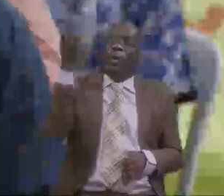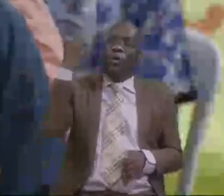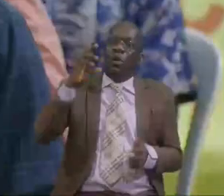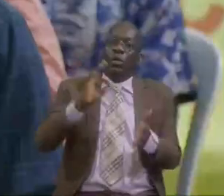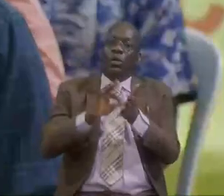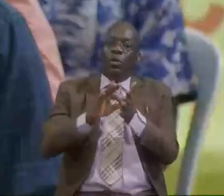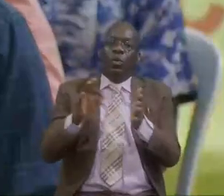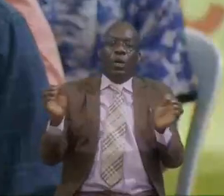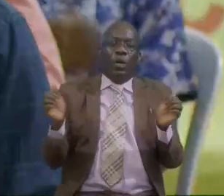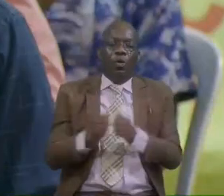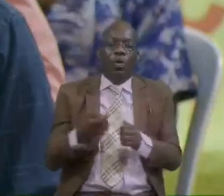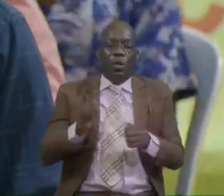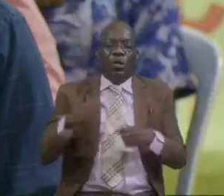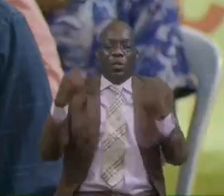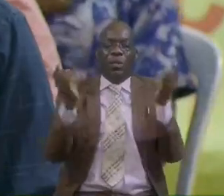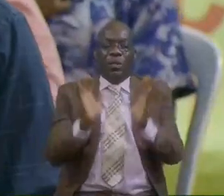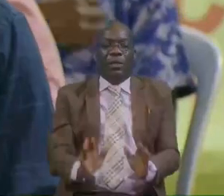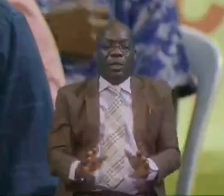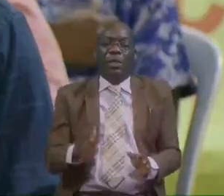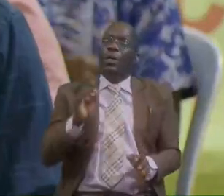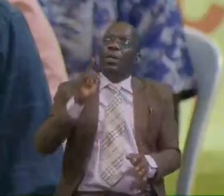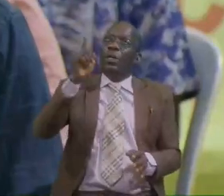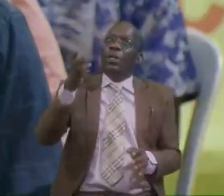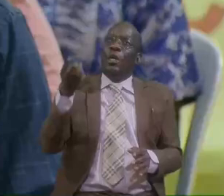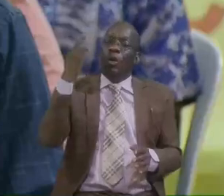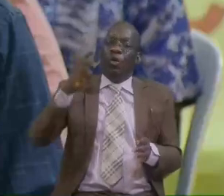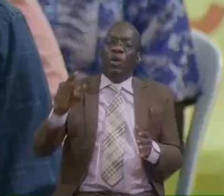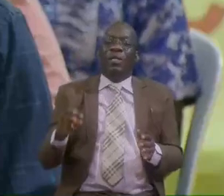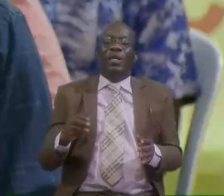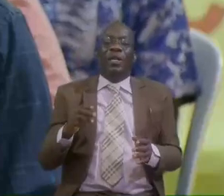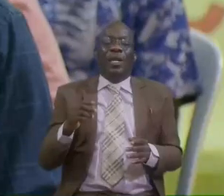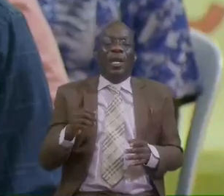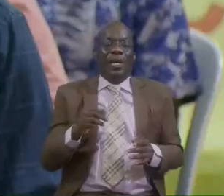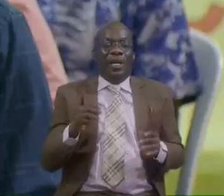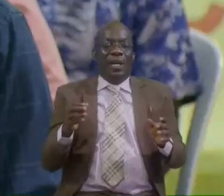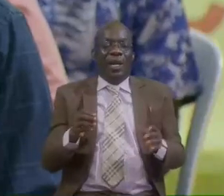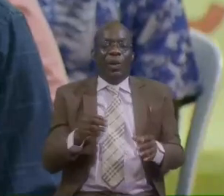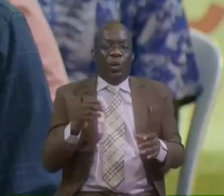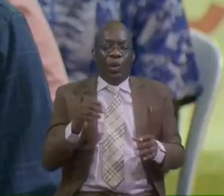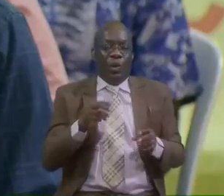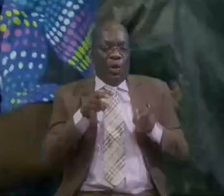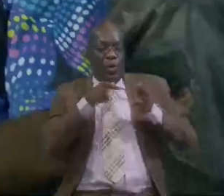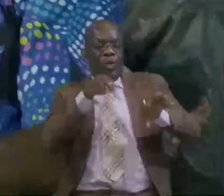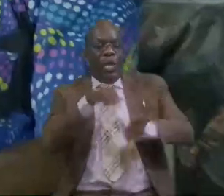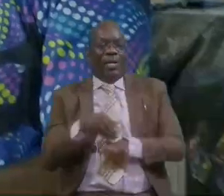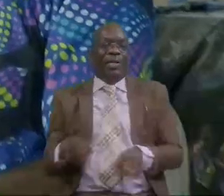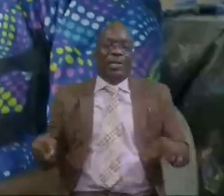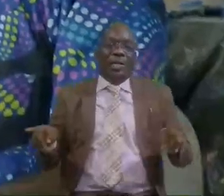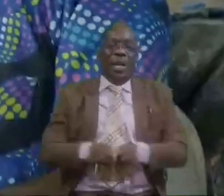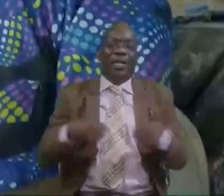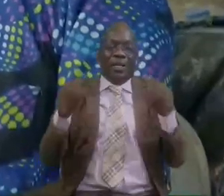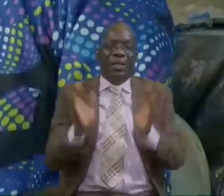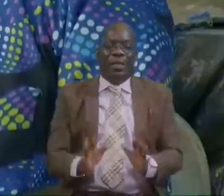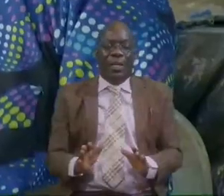Il a été mis au nombre des malfaiteurs. Parce qu'il a été traité comme un pécheur, comme un